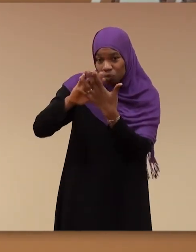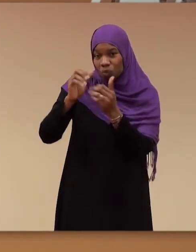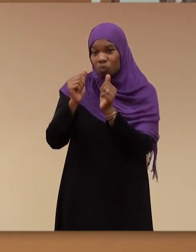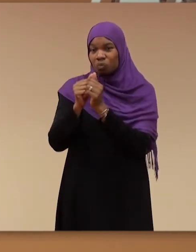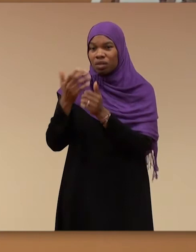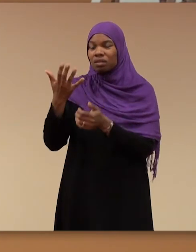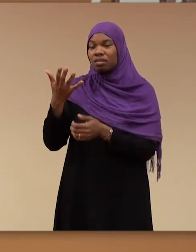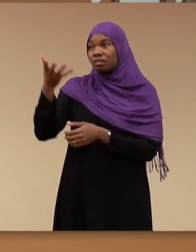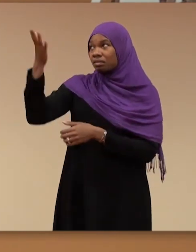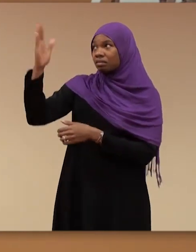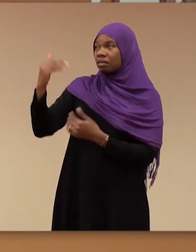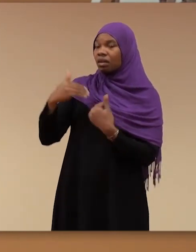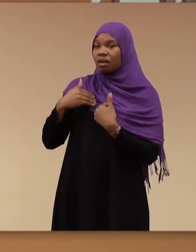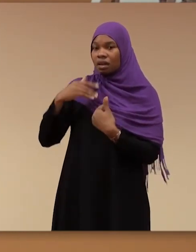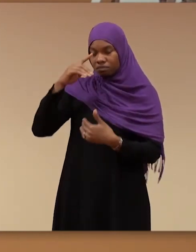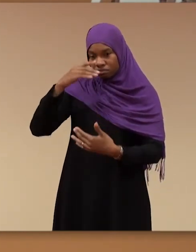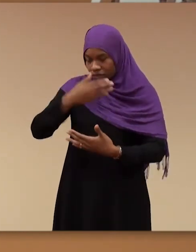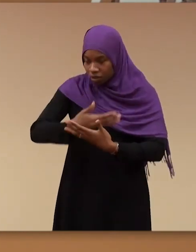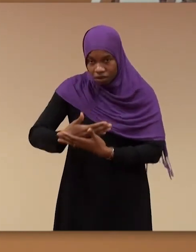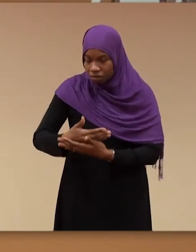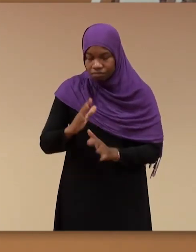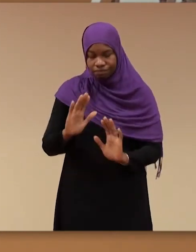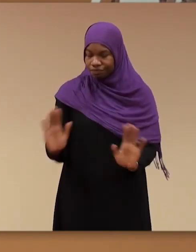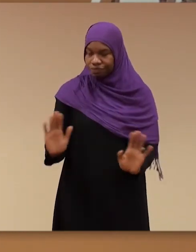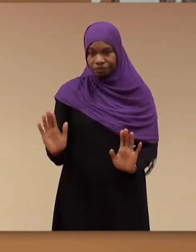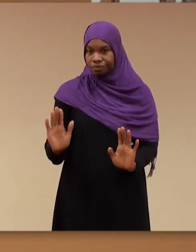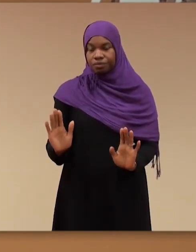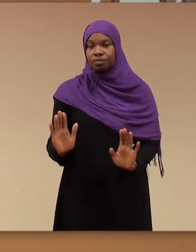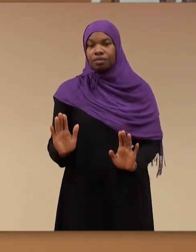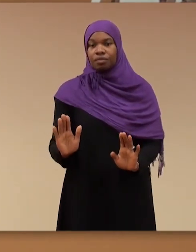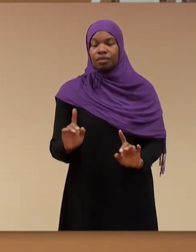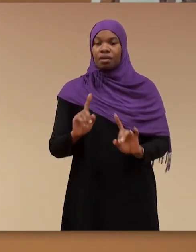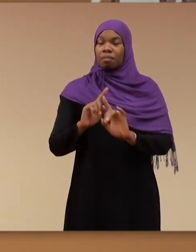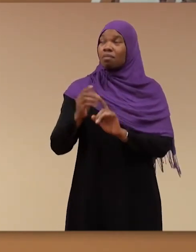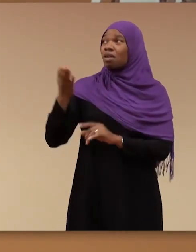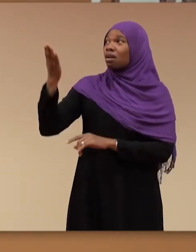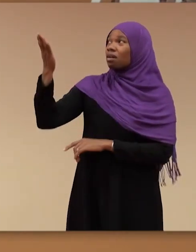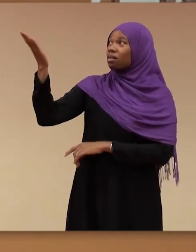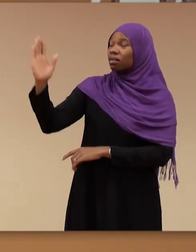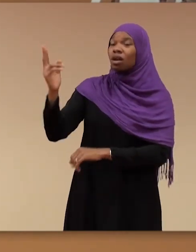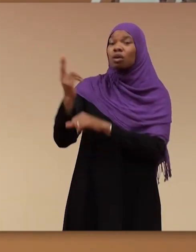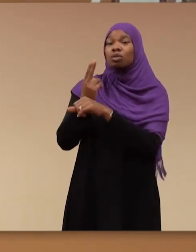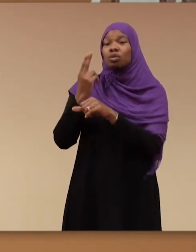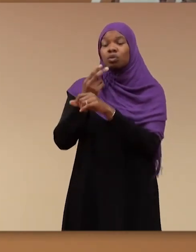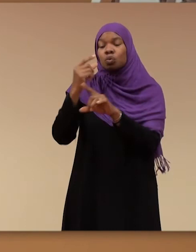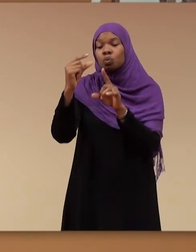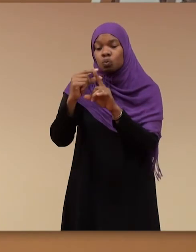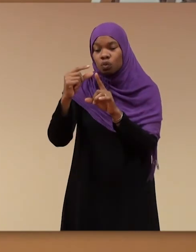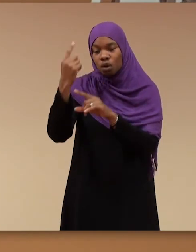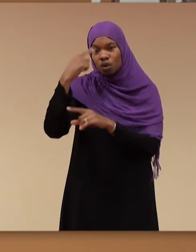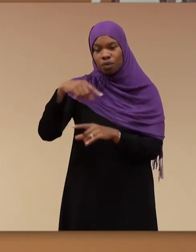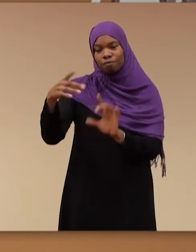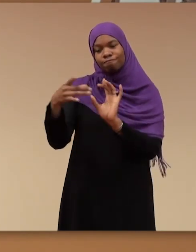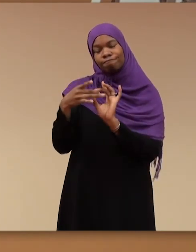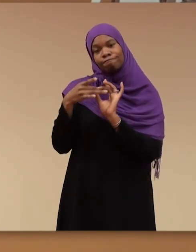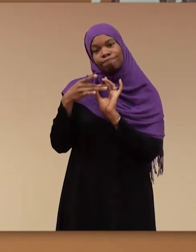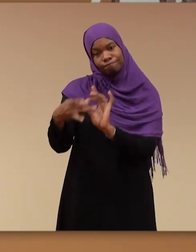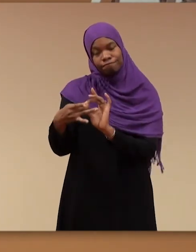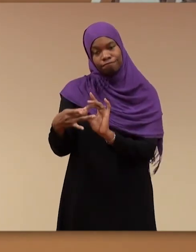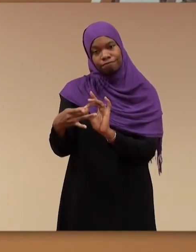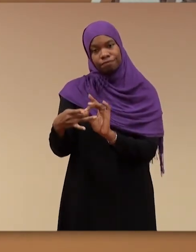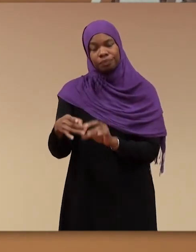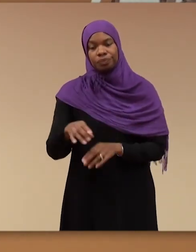just to make it close to our minds and so on. الخلق عيال الله فأحبكم إلى الله